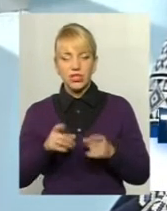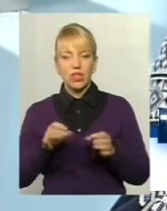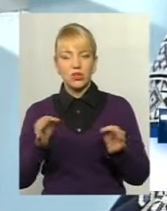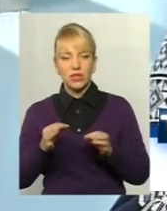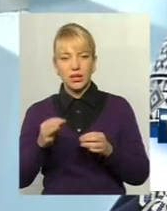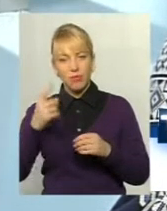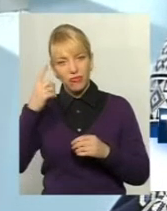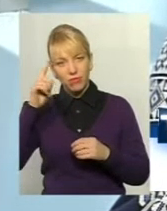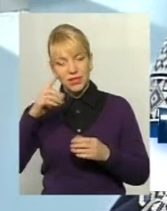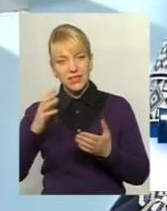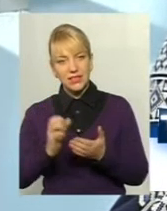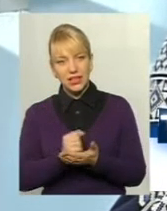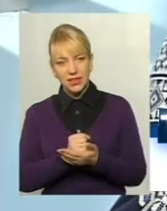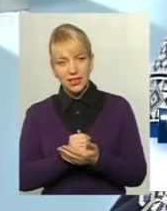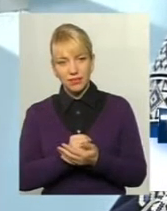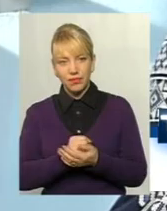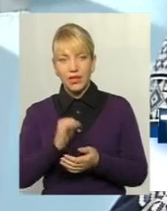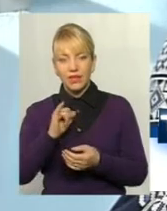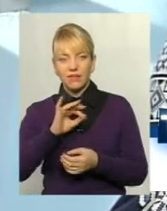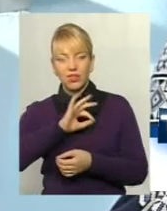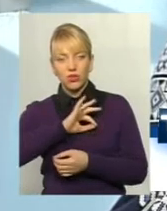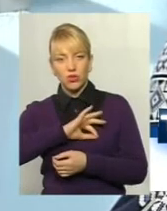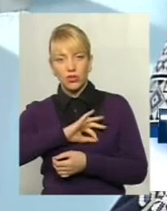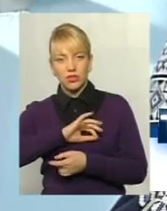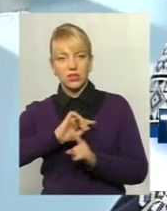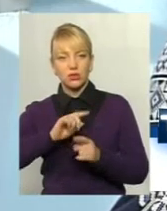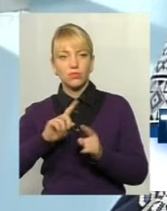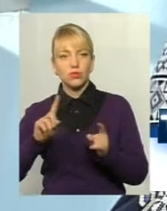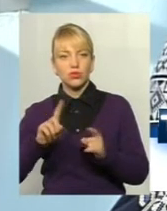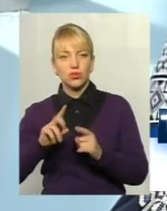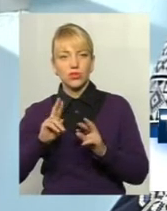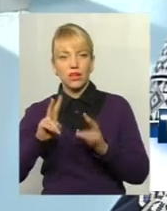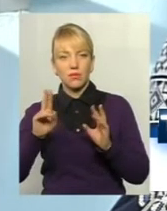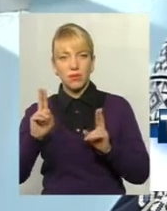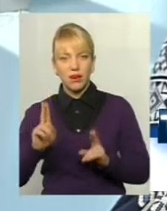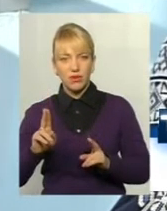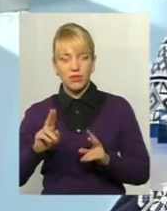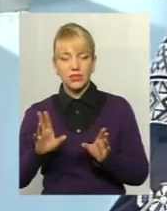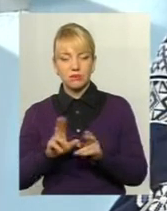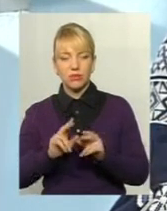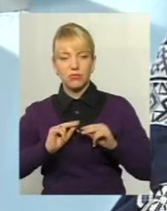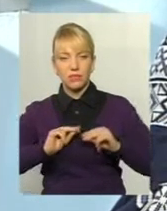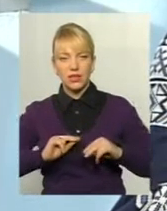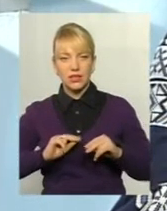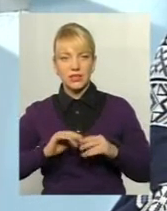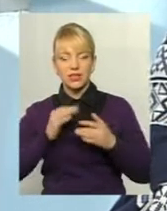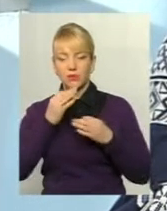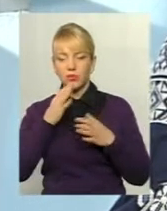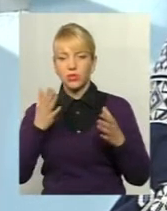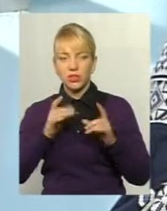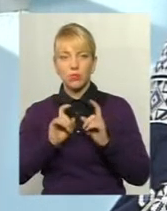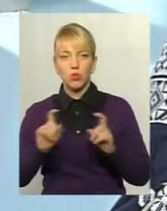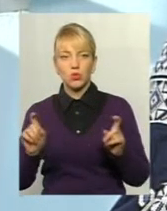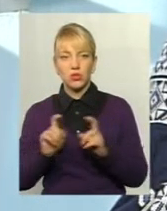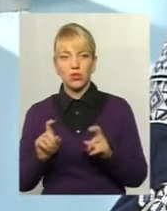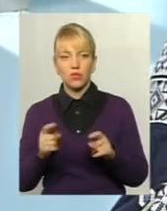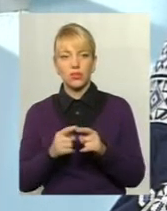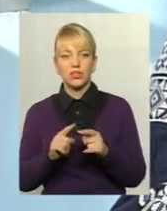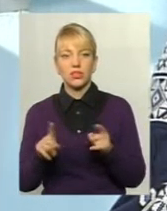вміти знайти і використати, тому що, як правило, співпраця з будь-якими установами, ті,